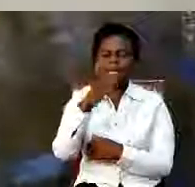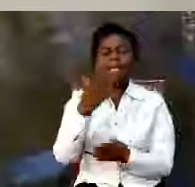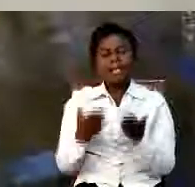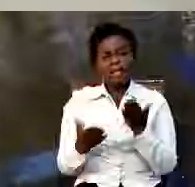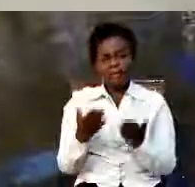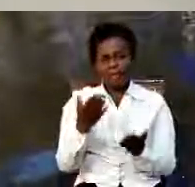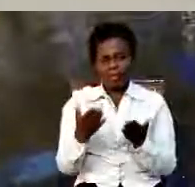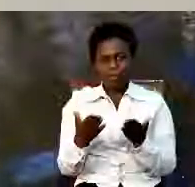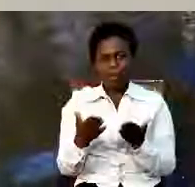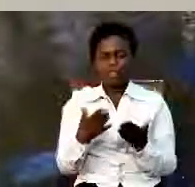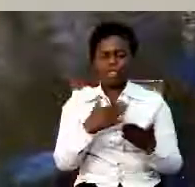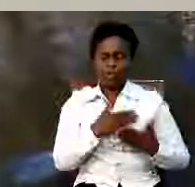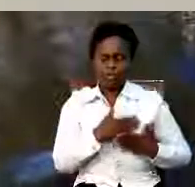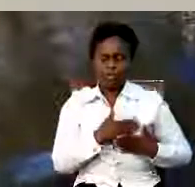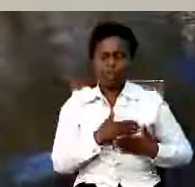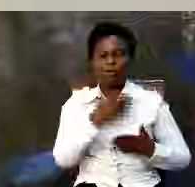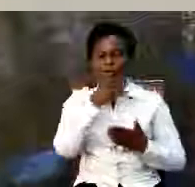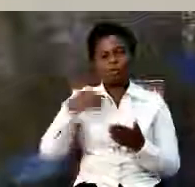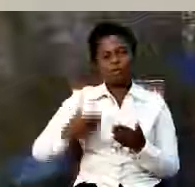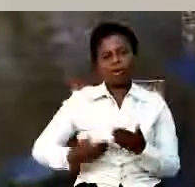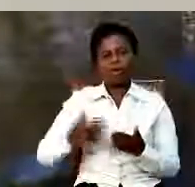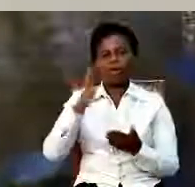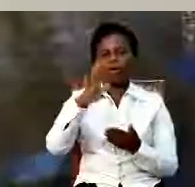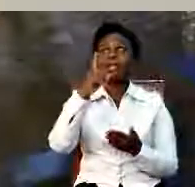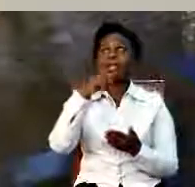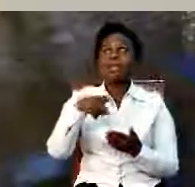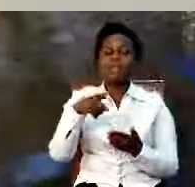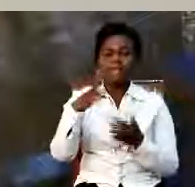cha upendo wa mwanamume kwa mke wake ni Kristo.